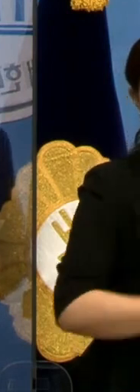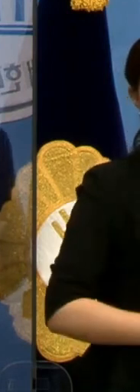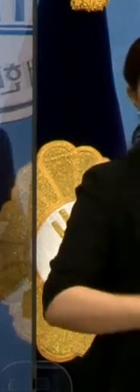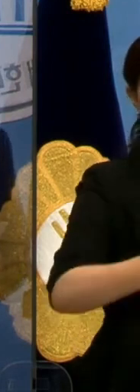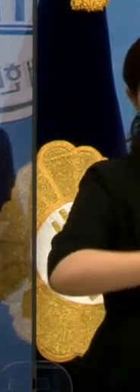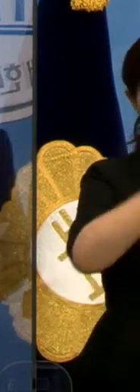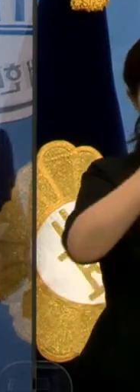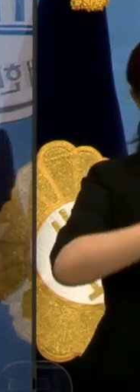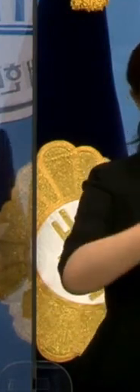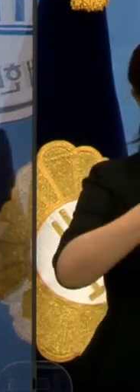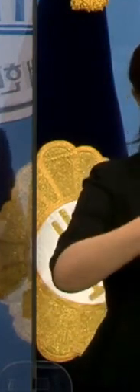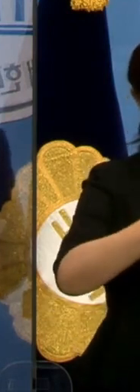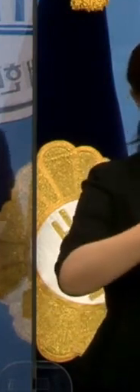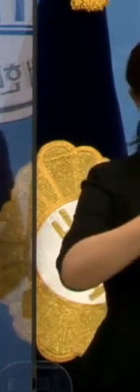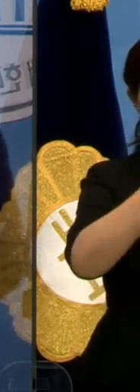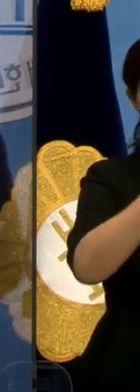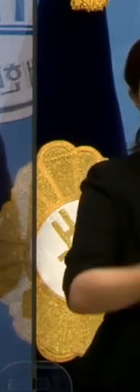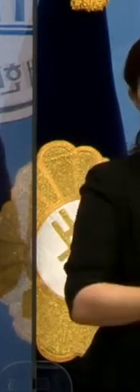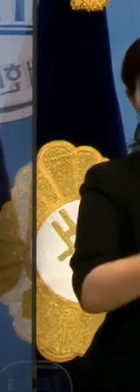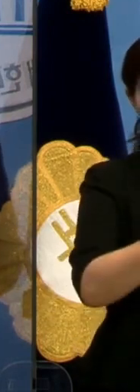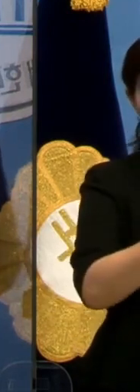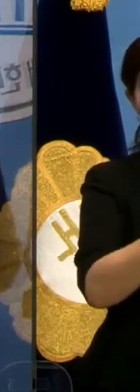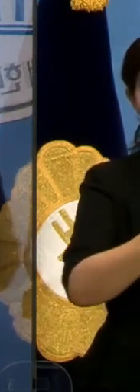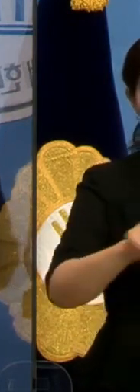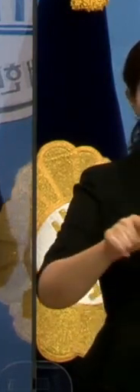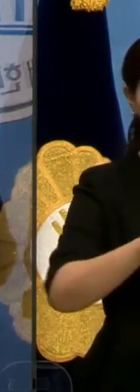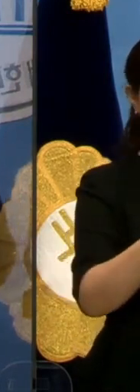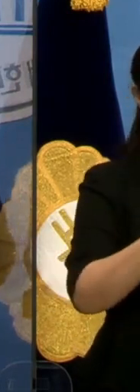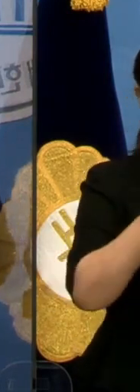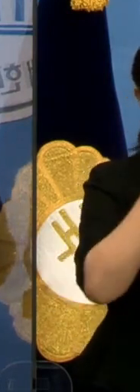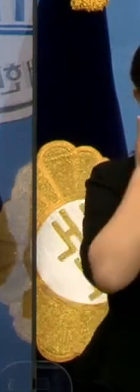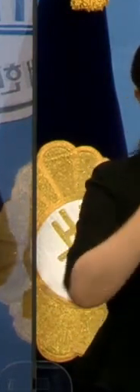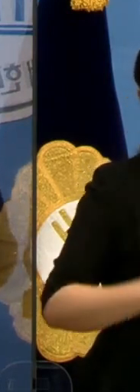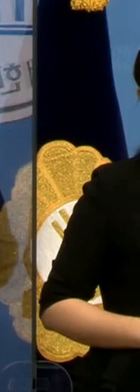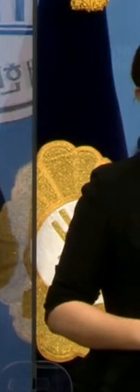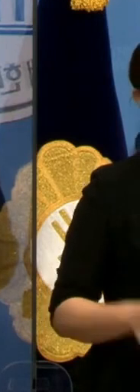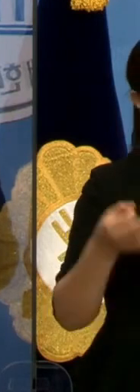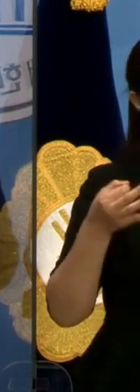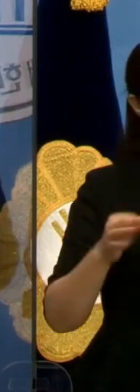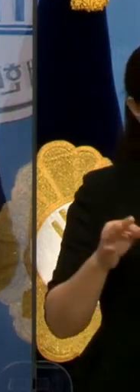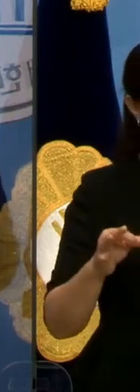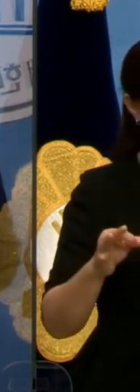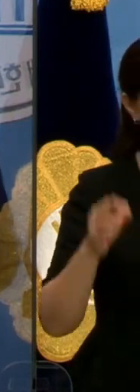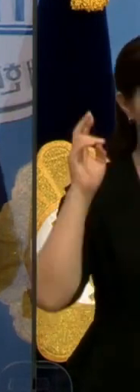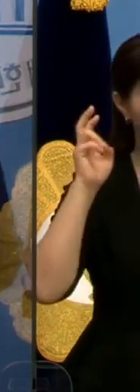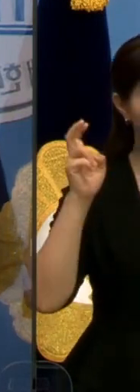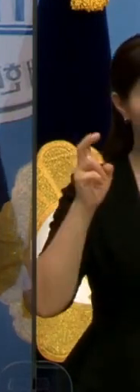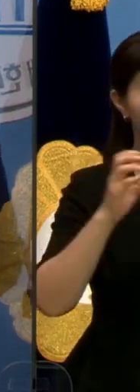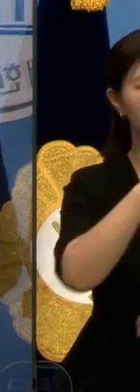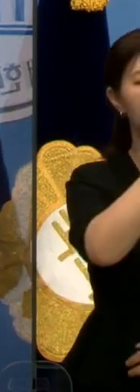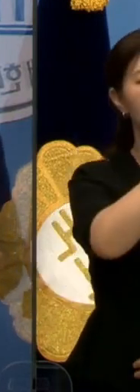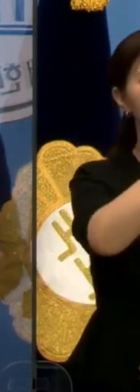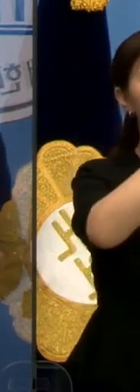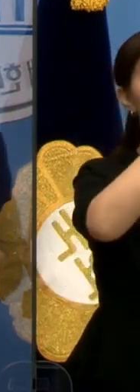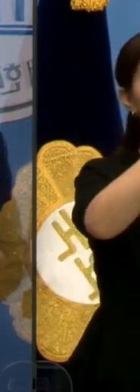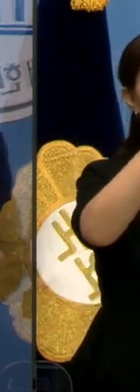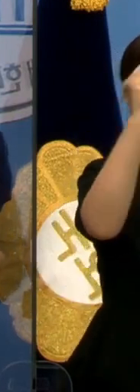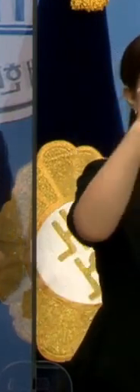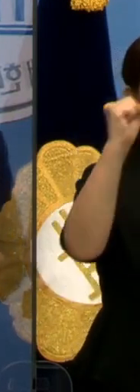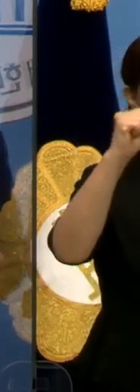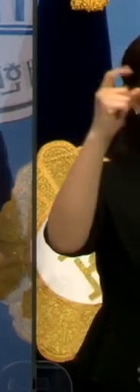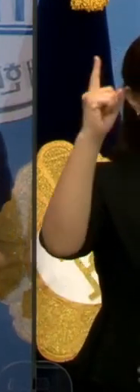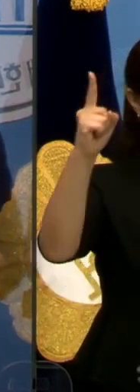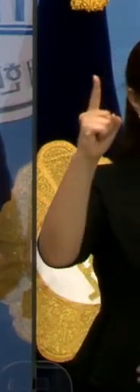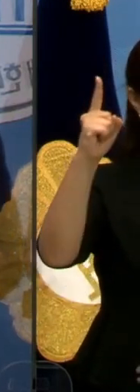주택도시기금과 각종 연기금도 활용이 가능할 것입니다. 금융기관들이 본격적으로 ESG를 시행하기 때문에 사회 책임